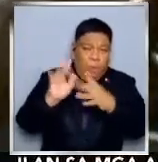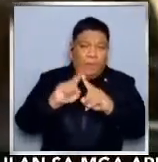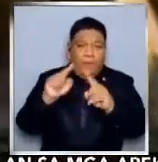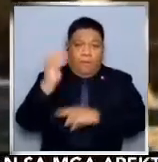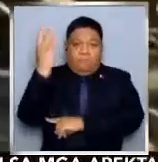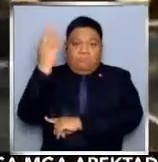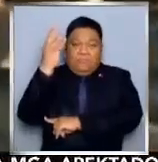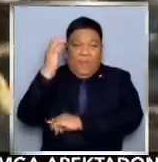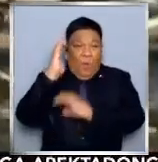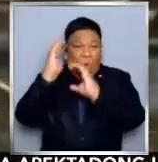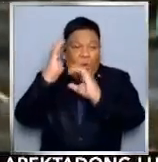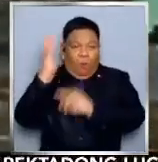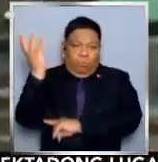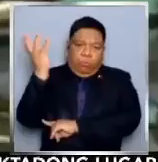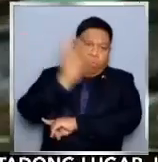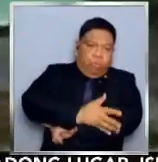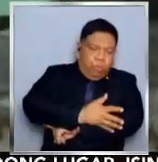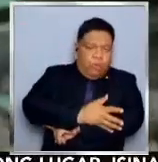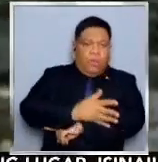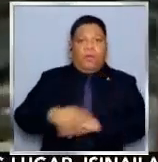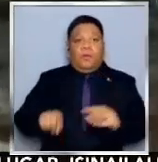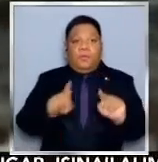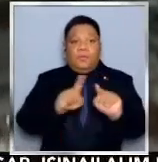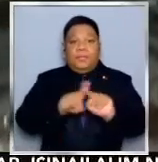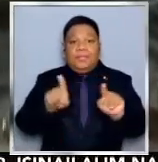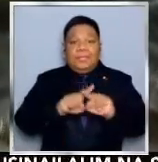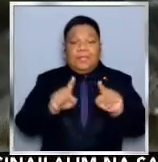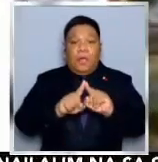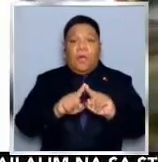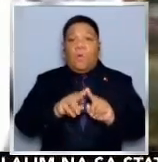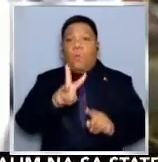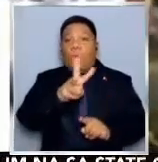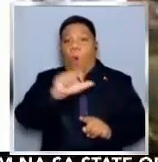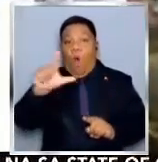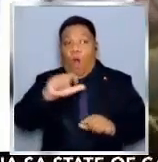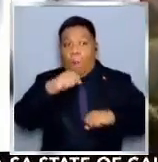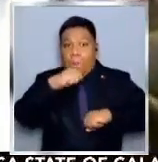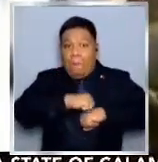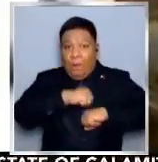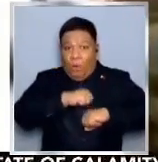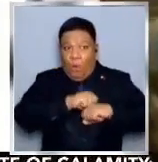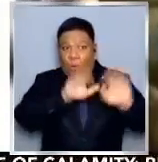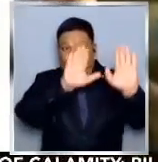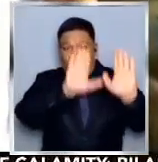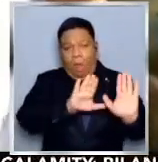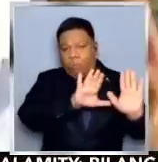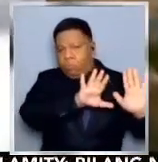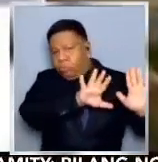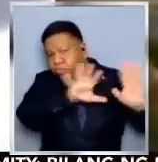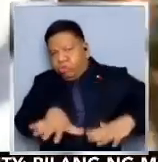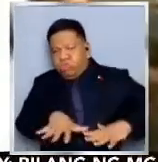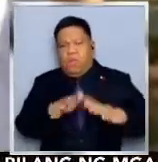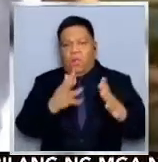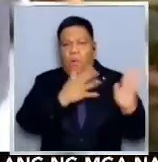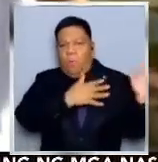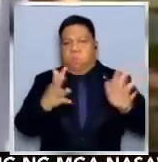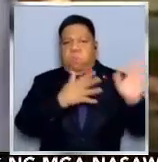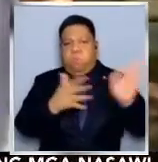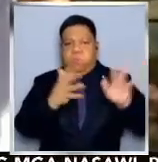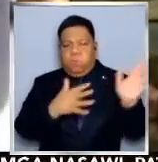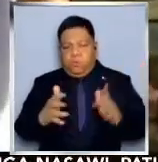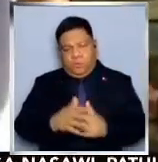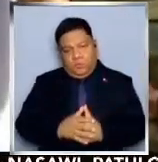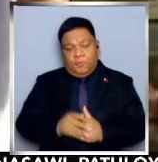ang nagpabagsak sa lahat ng sementadong pader ng bahay na ito. Nanawagan kami sa gobyerno na matulungan talaga kami dito sa kalagayan